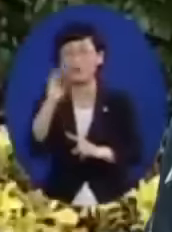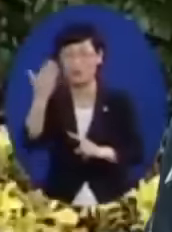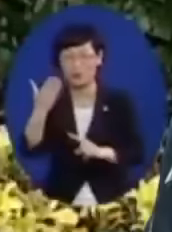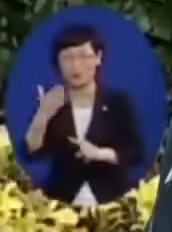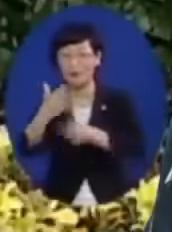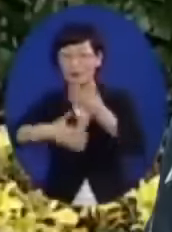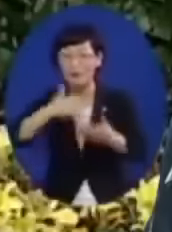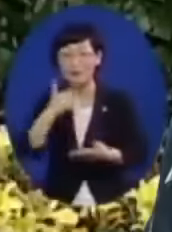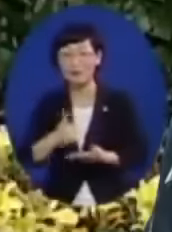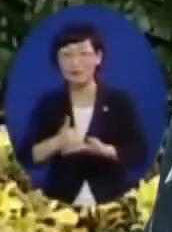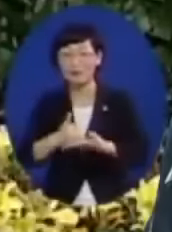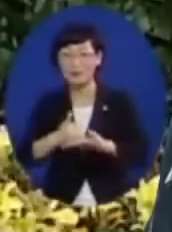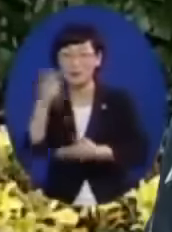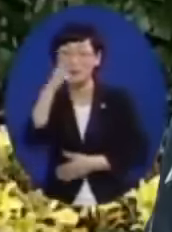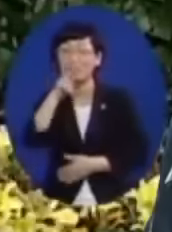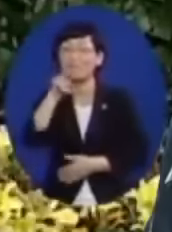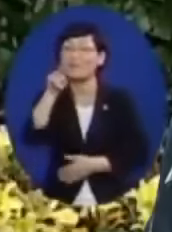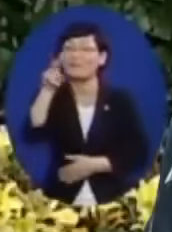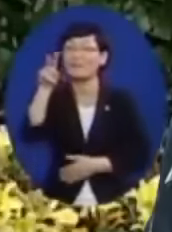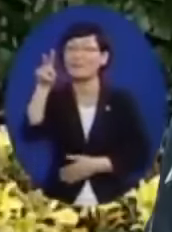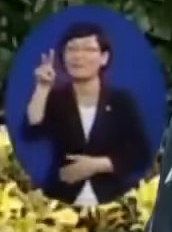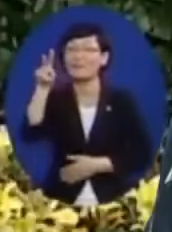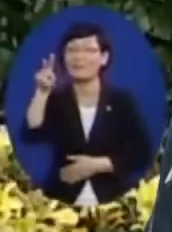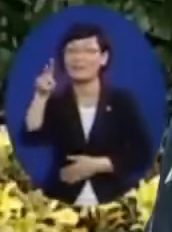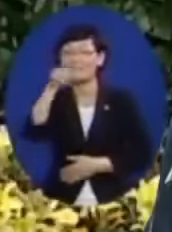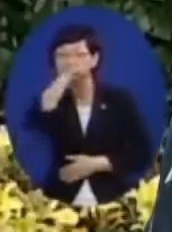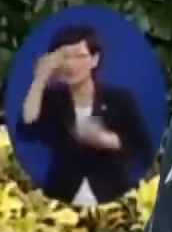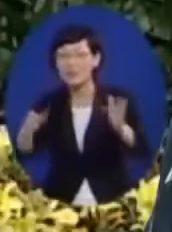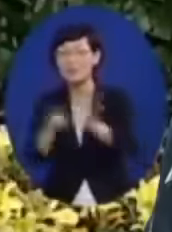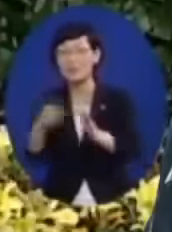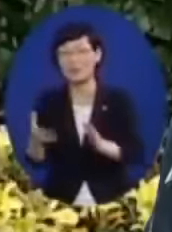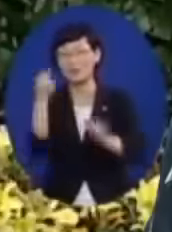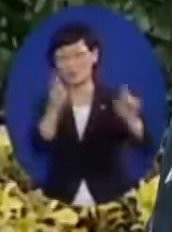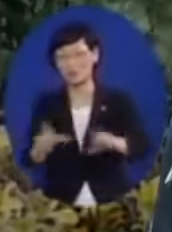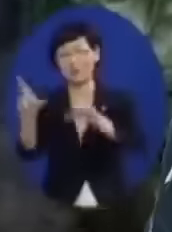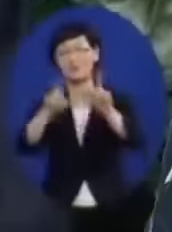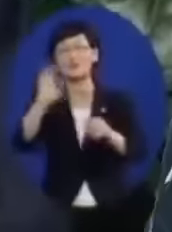하나님을 바라보면 인생을 믿음으로 살게 되는 것입니다.